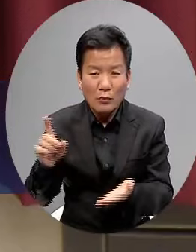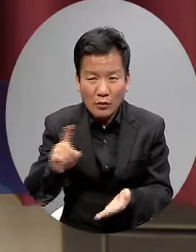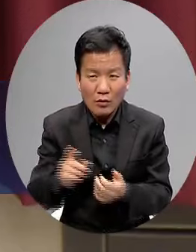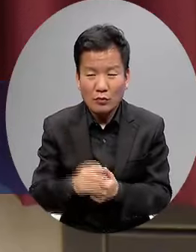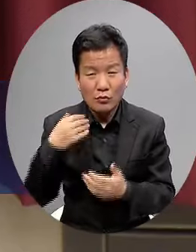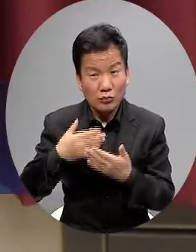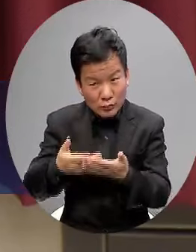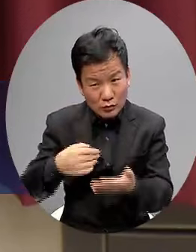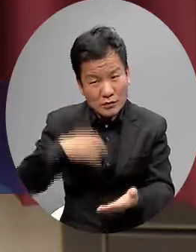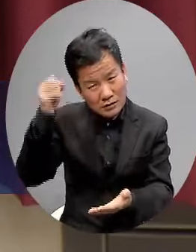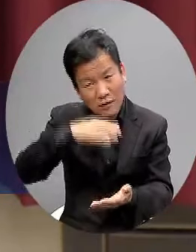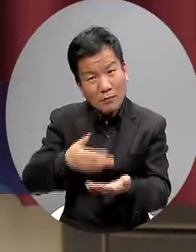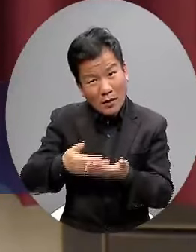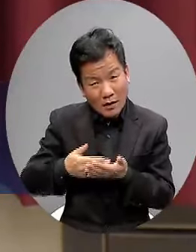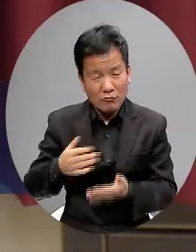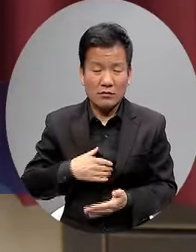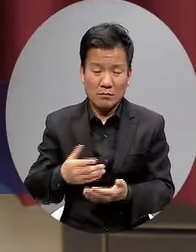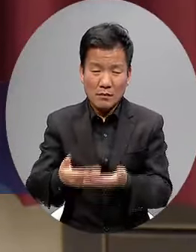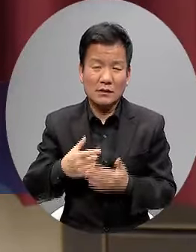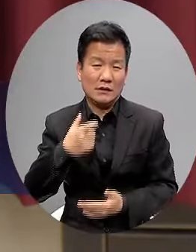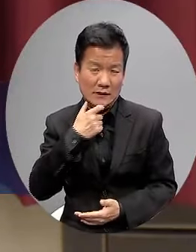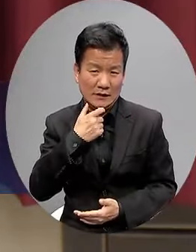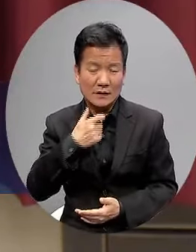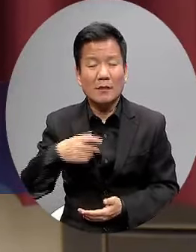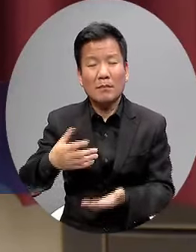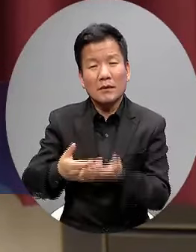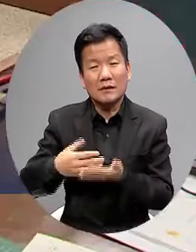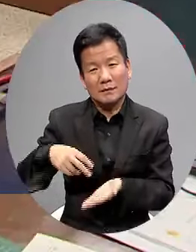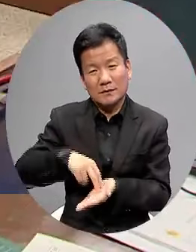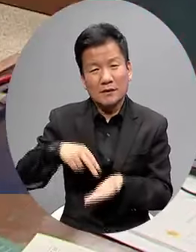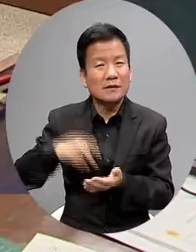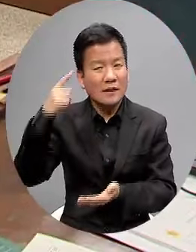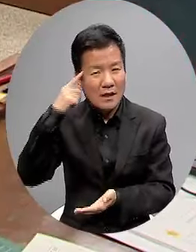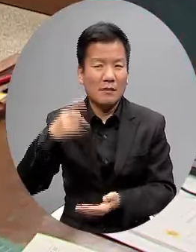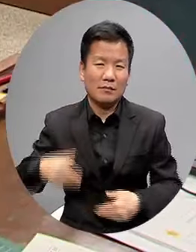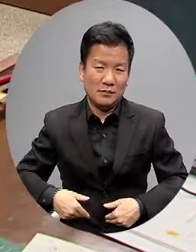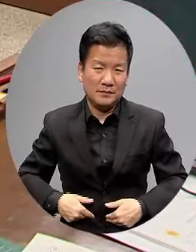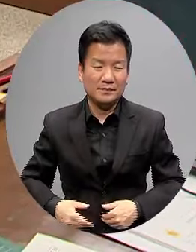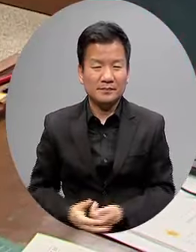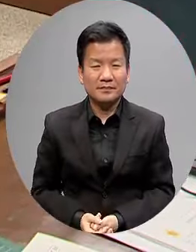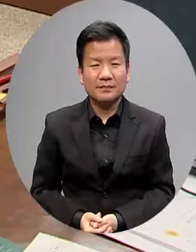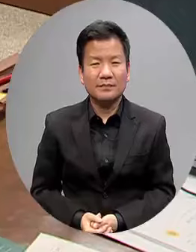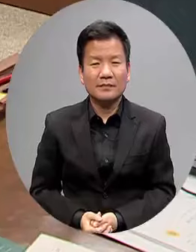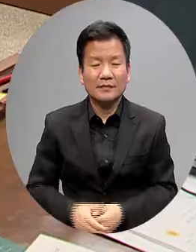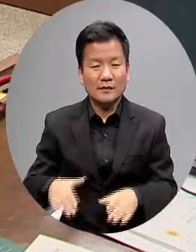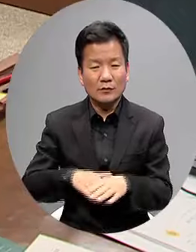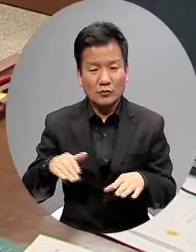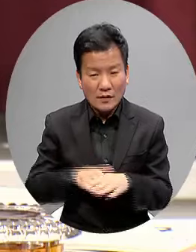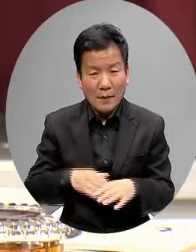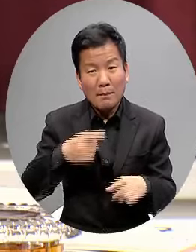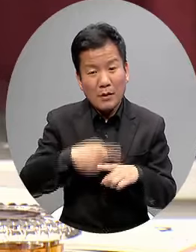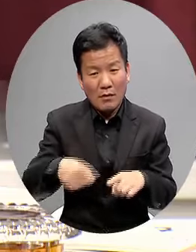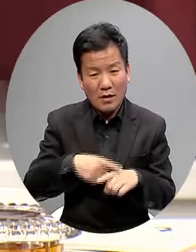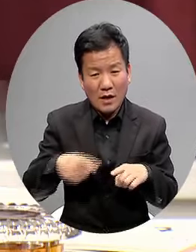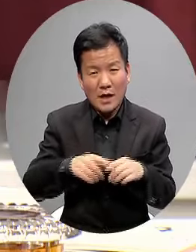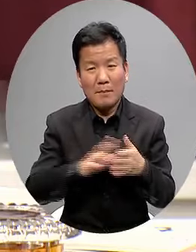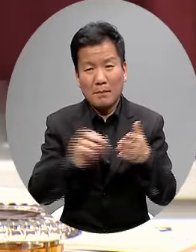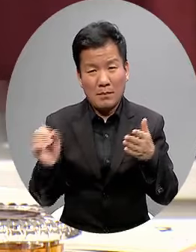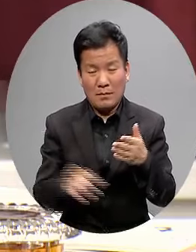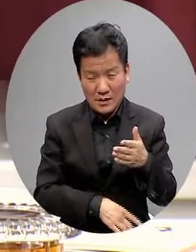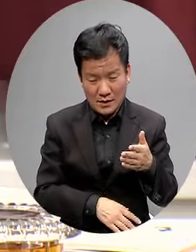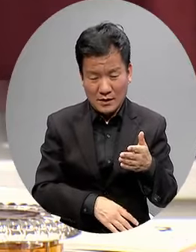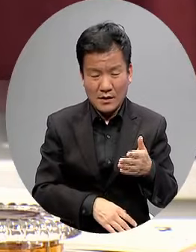받아야 되나 받기 싫어요 받는 사람 입장도 생각해 주셔야죠 품검 의무사항인 문화 영평 거치지